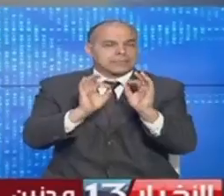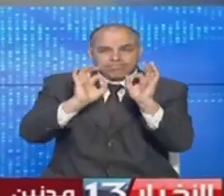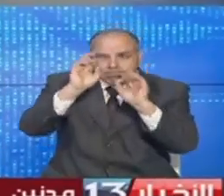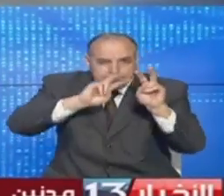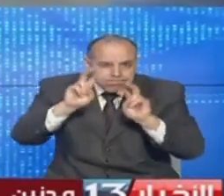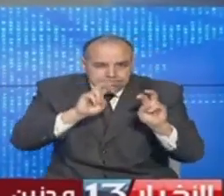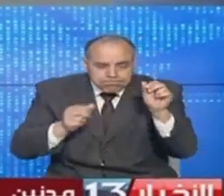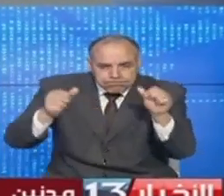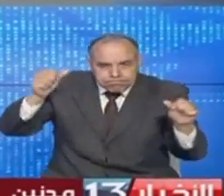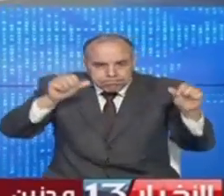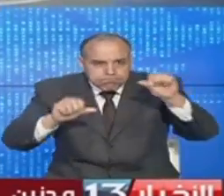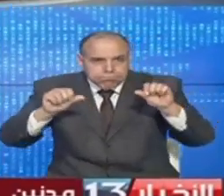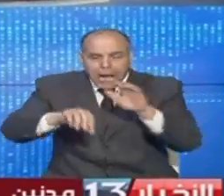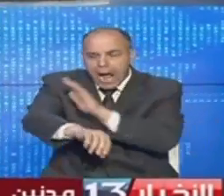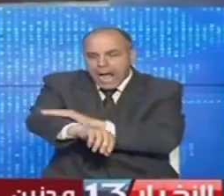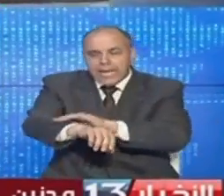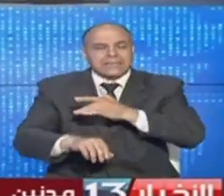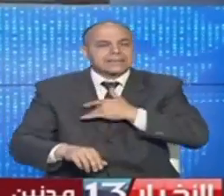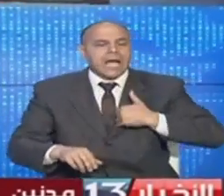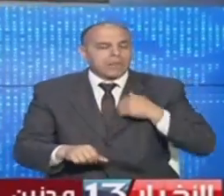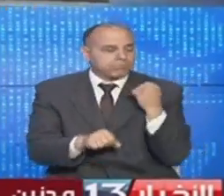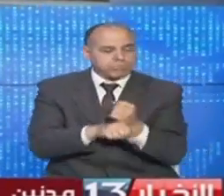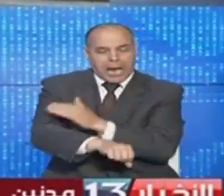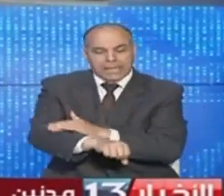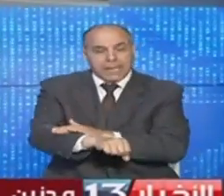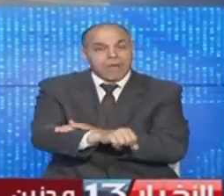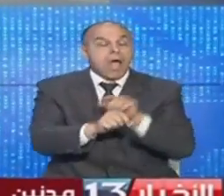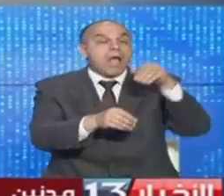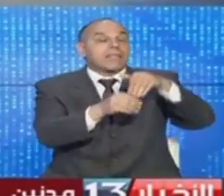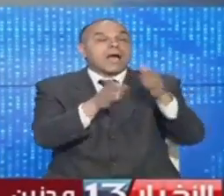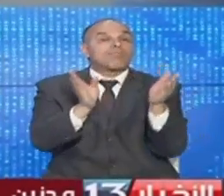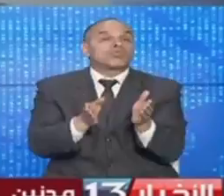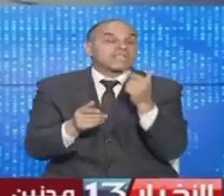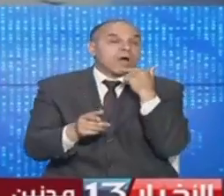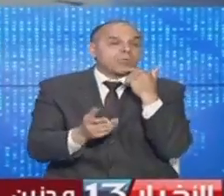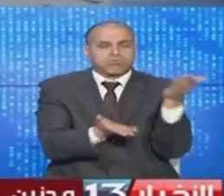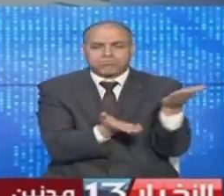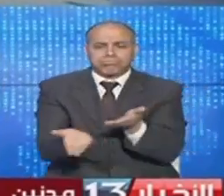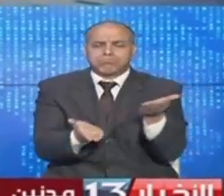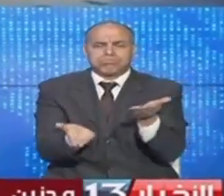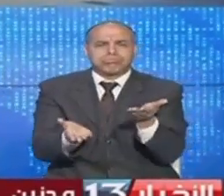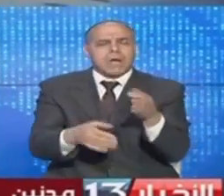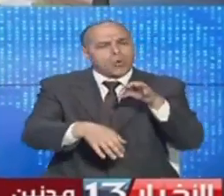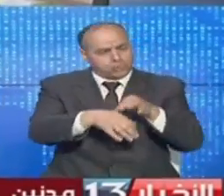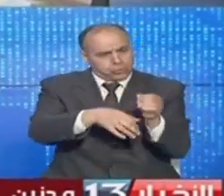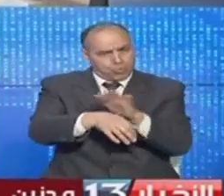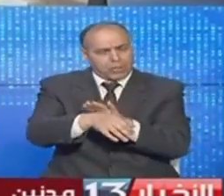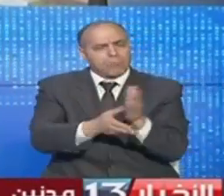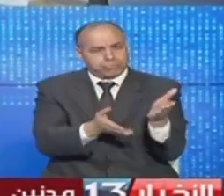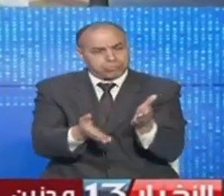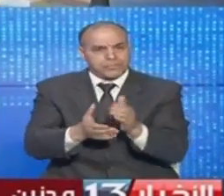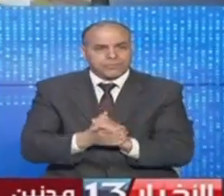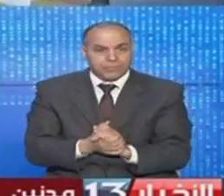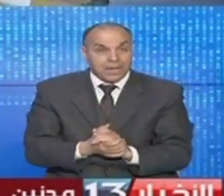واجراء التحاليل اعوان الصحه العموميه العاملين بالمستشفيات التي تستقبل الحالات المصابه بالمرض